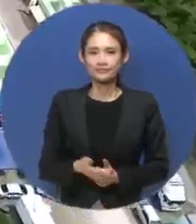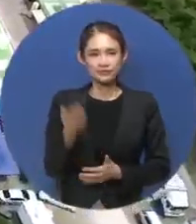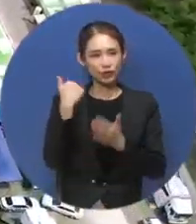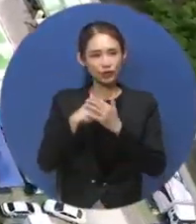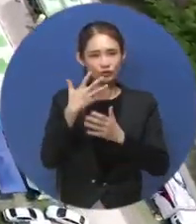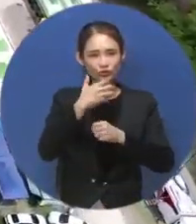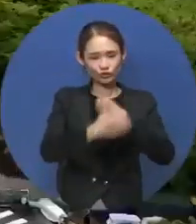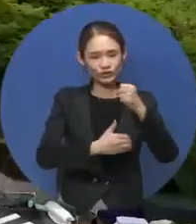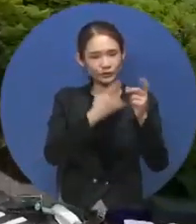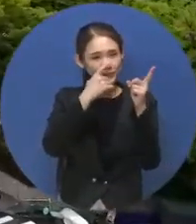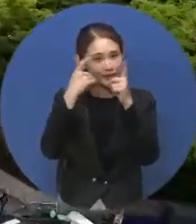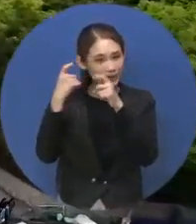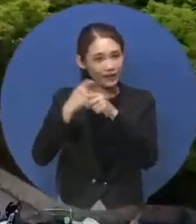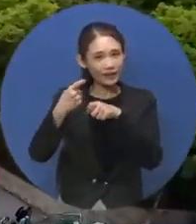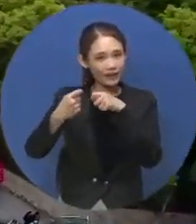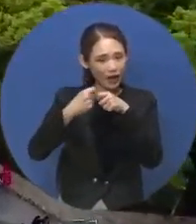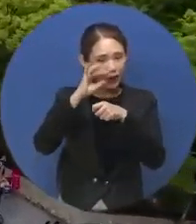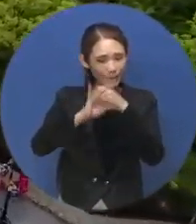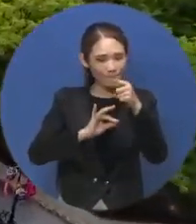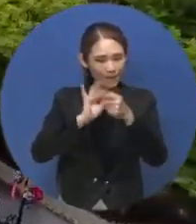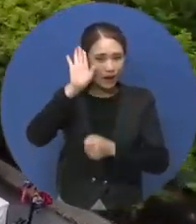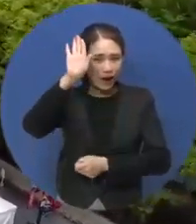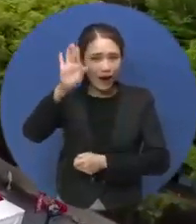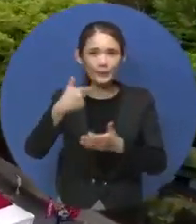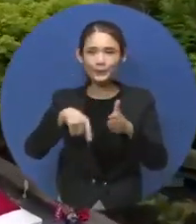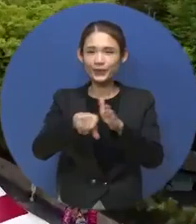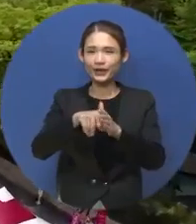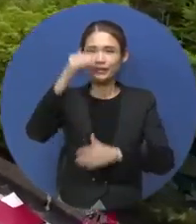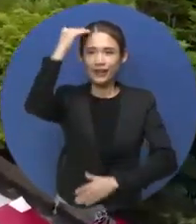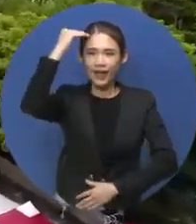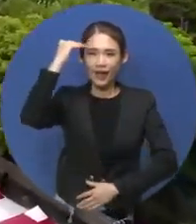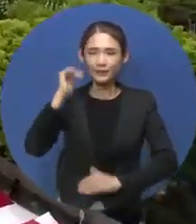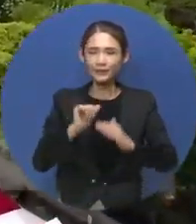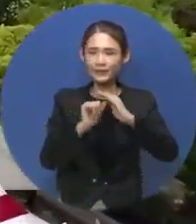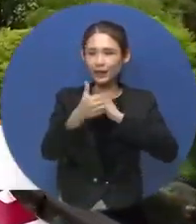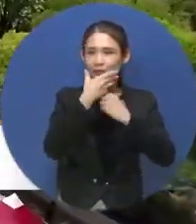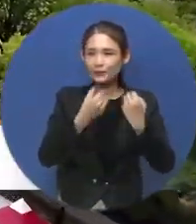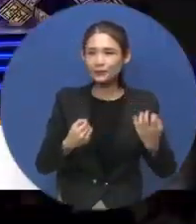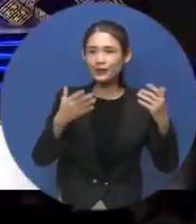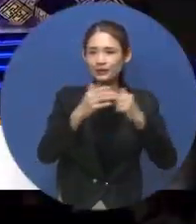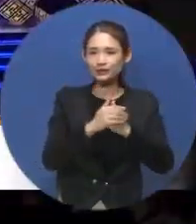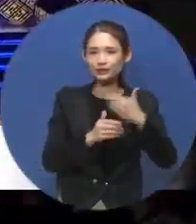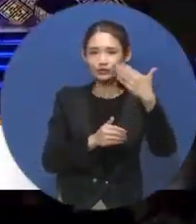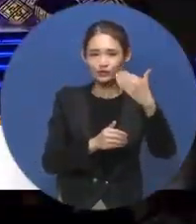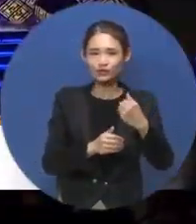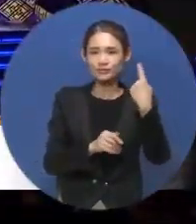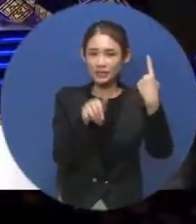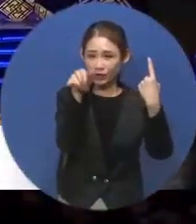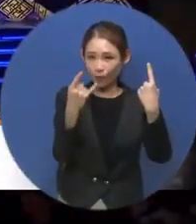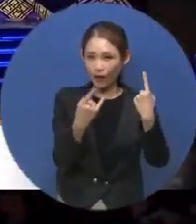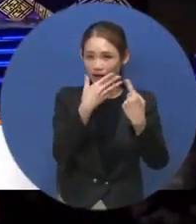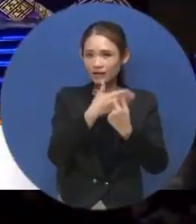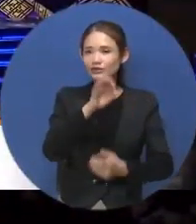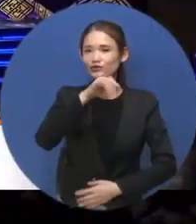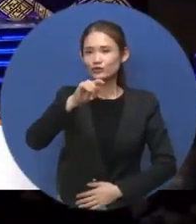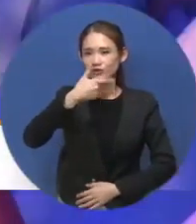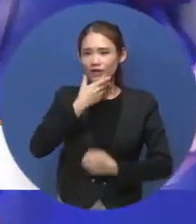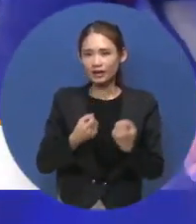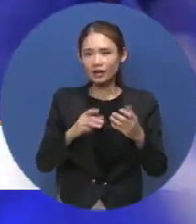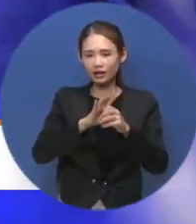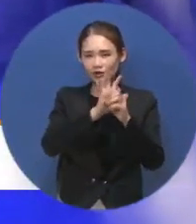대한민국의 대표 축제 중 하나인 남원 춘향제가 열렸습니다. 올해로 91회를 맞았는데요. 자세한 내용 최정은